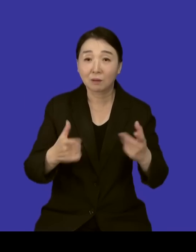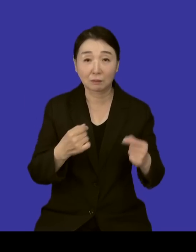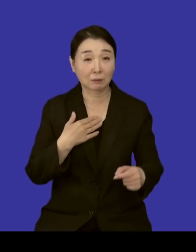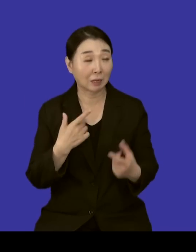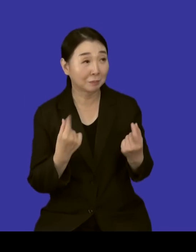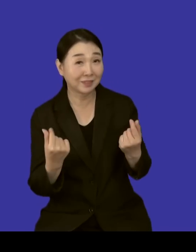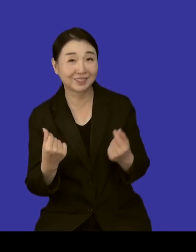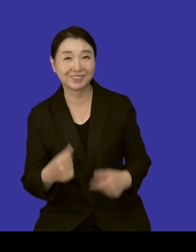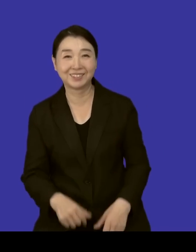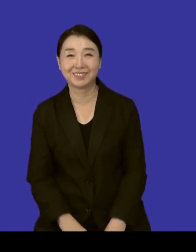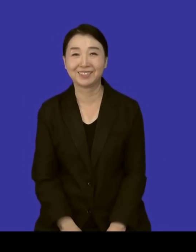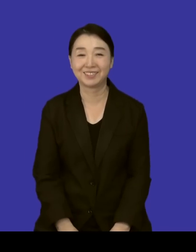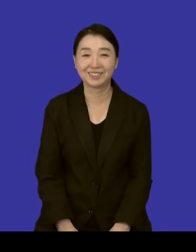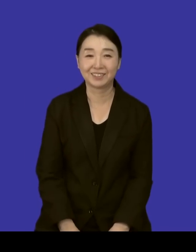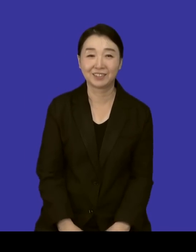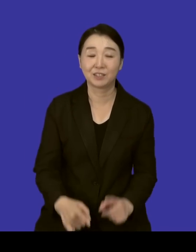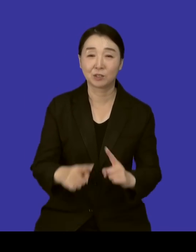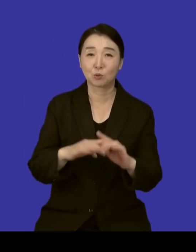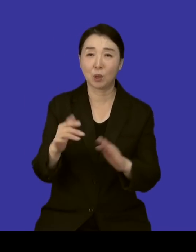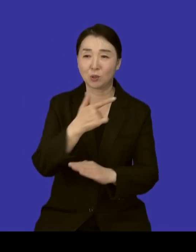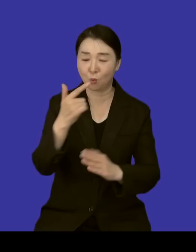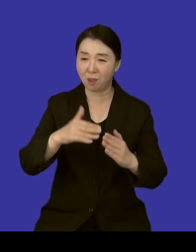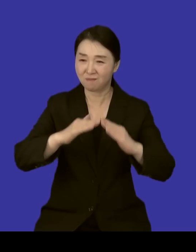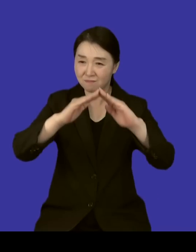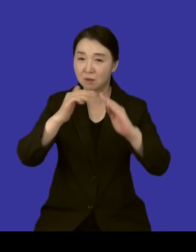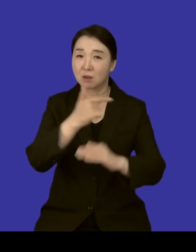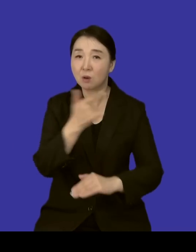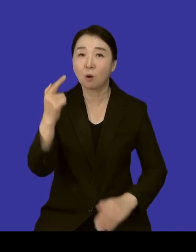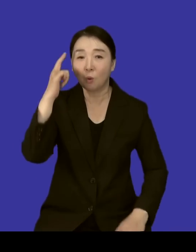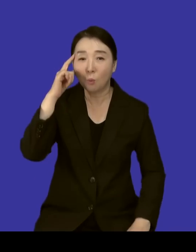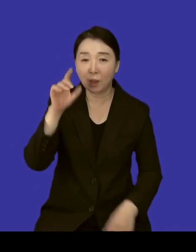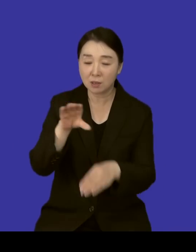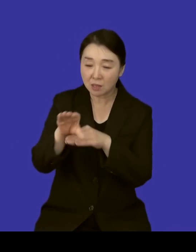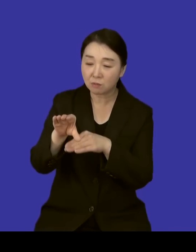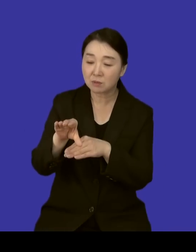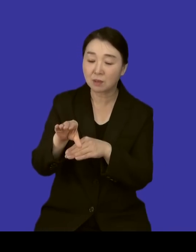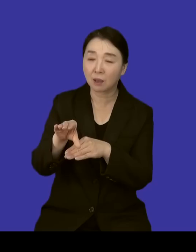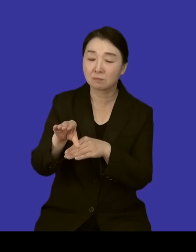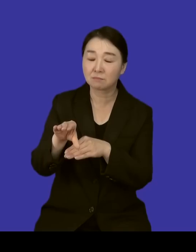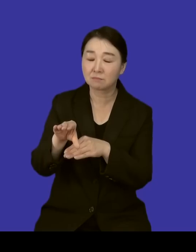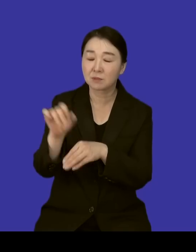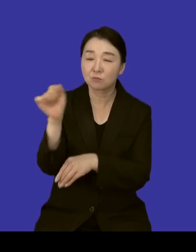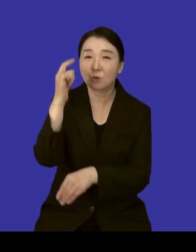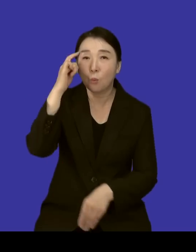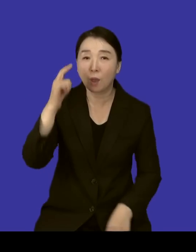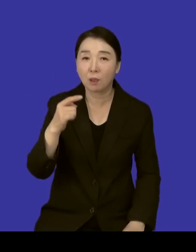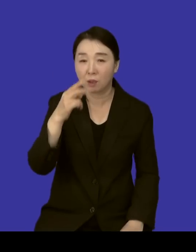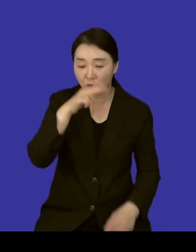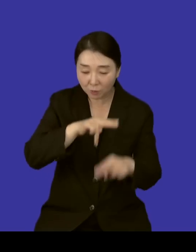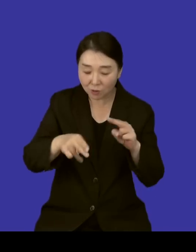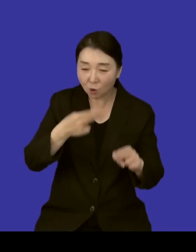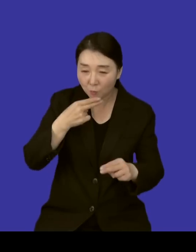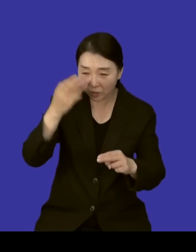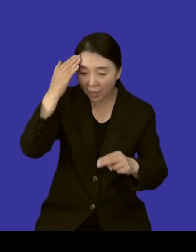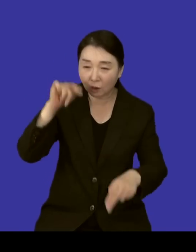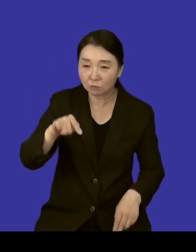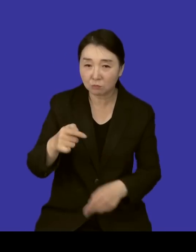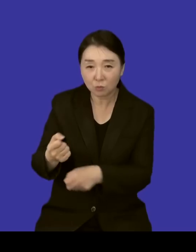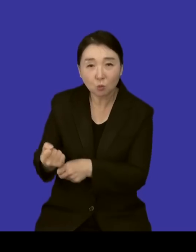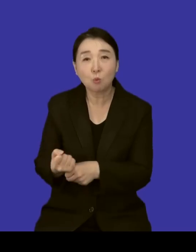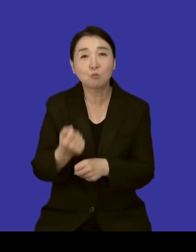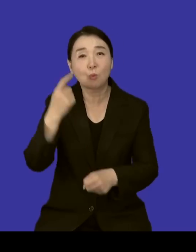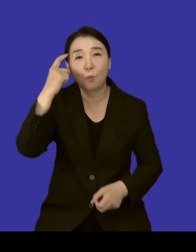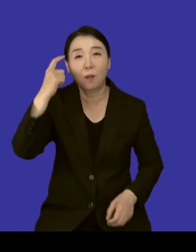네. 그래서 교회는 왜 크게 짓냐, 자동차는 왜 타고 댕기냐, 그런 휘발유도 안 나는데 골프는